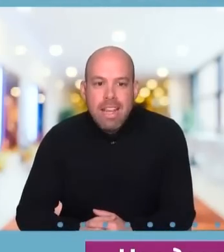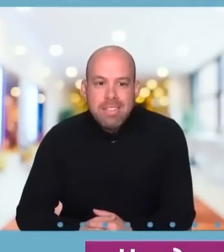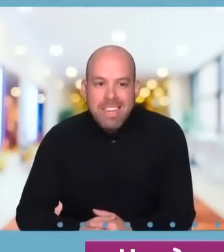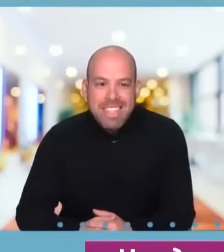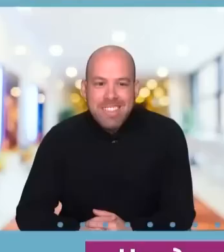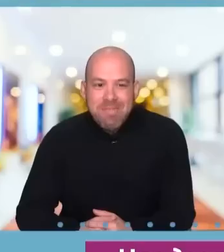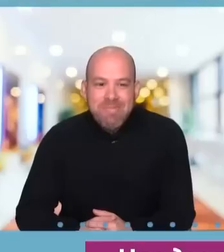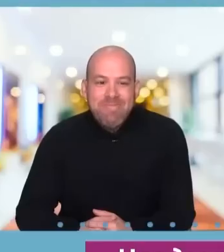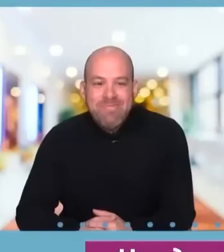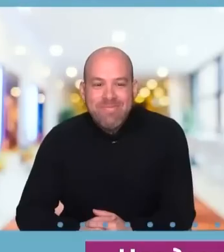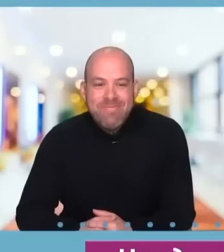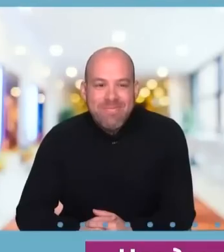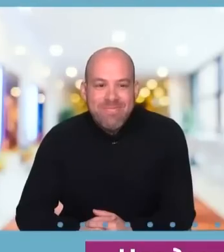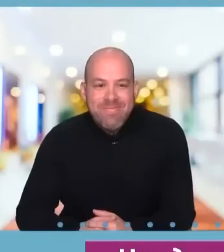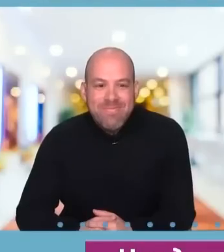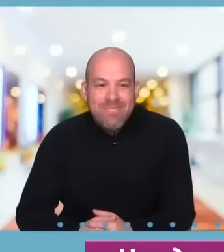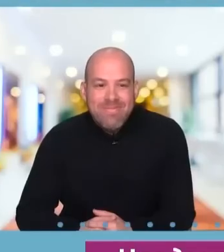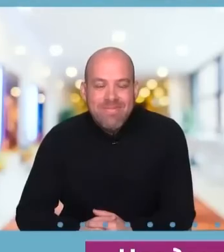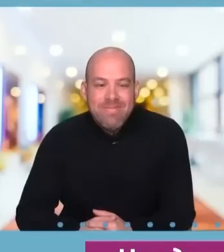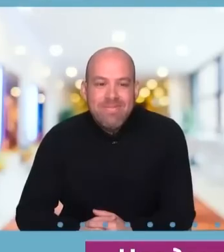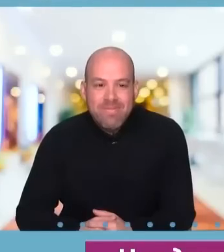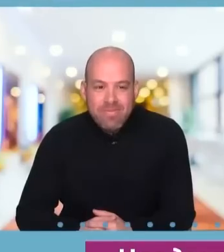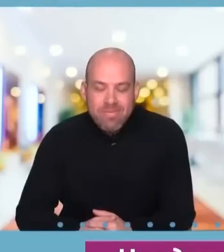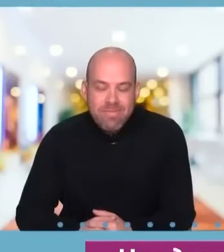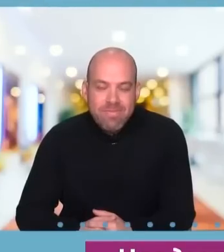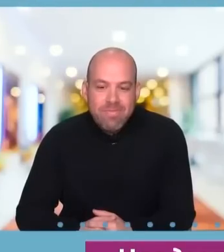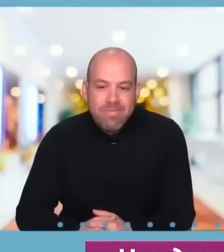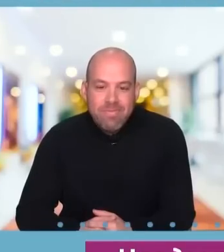Πέσα, ρε Αλέξη. Έγινε να μην αποδεχτεί η Ελένη την πρόταση της Ρούλας, είναι απολύτως λογικό.